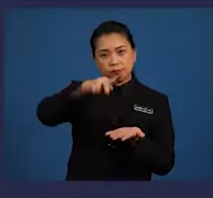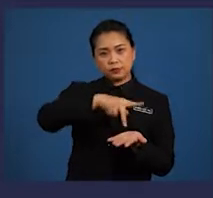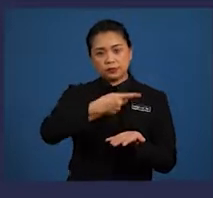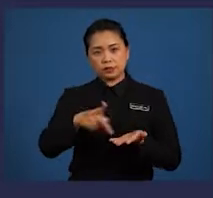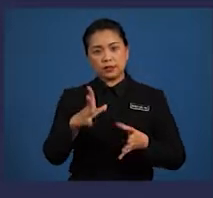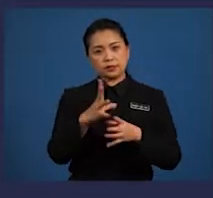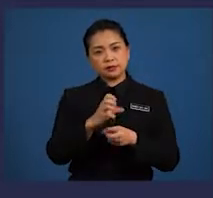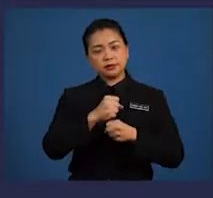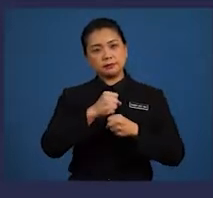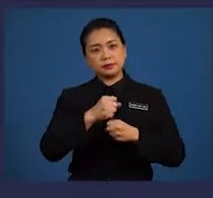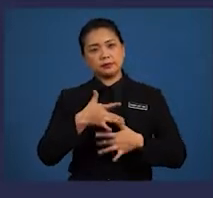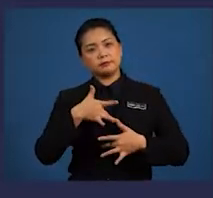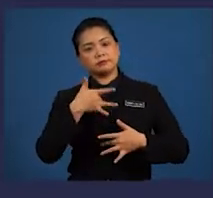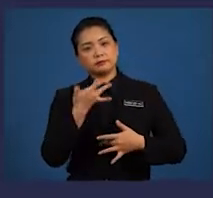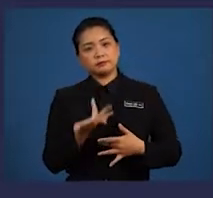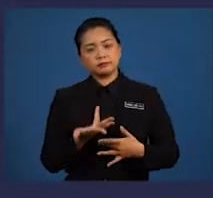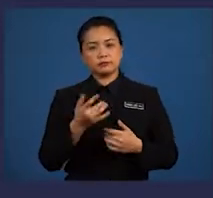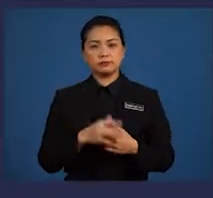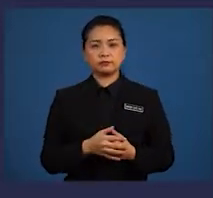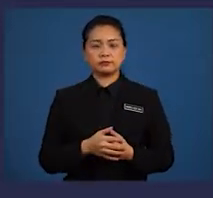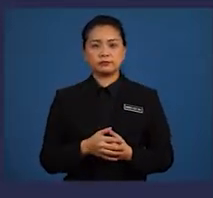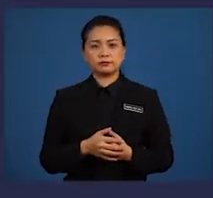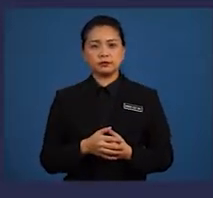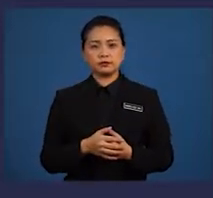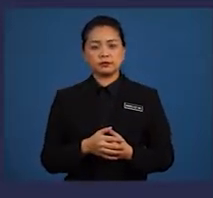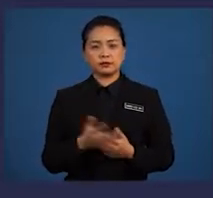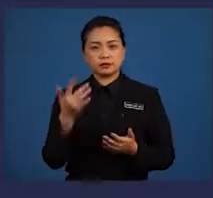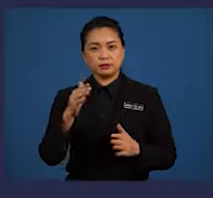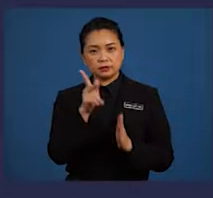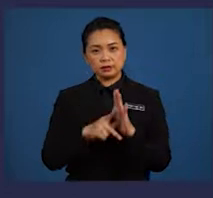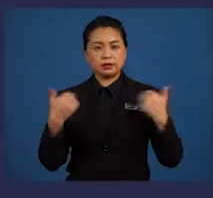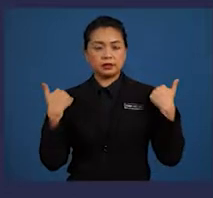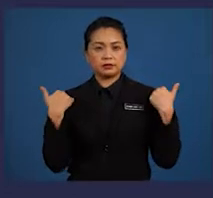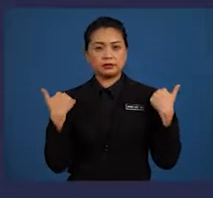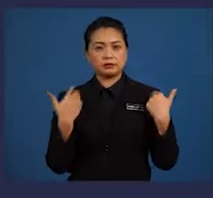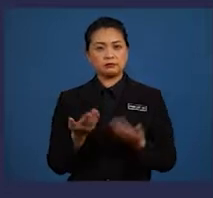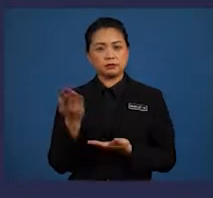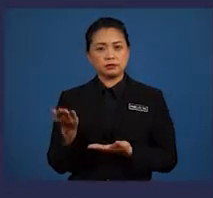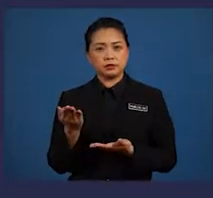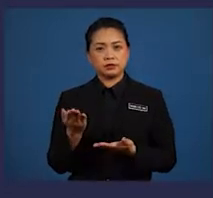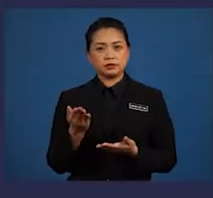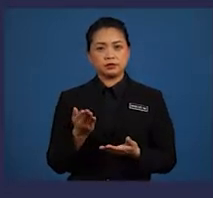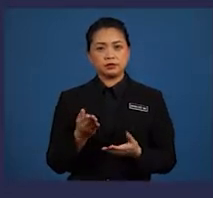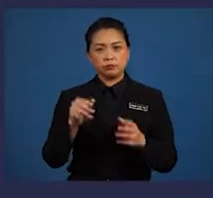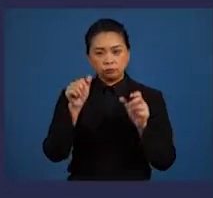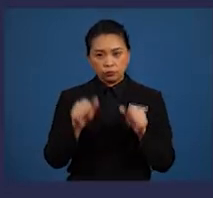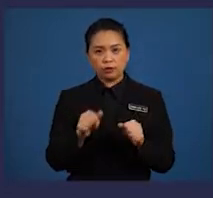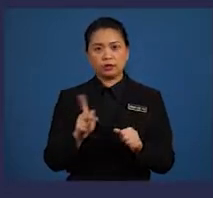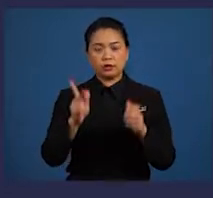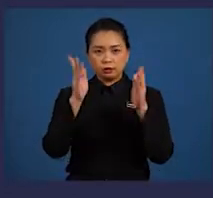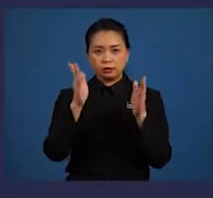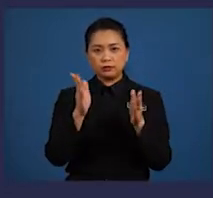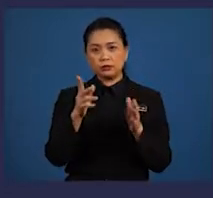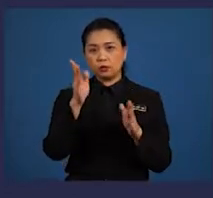perasaan ingin tahu kalau ayam situasi sebegini menyebabkan khalayak terus menonton persembahan sehingga